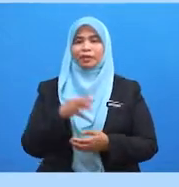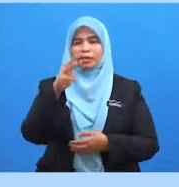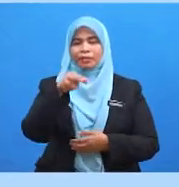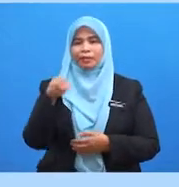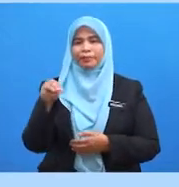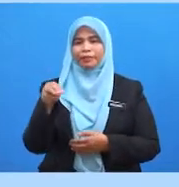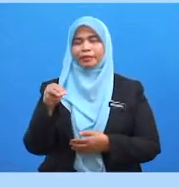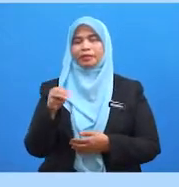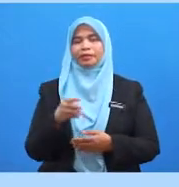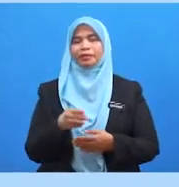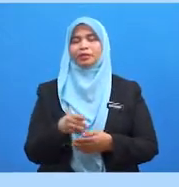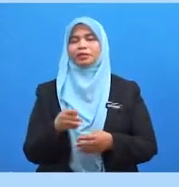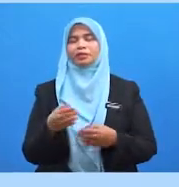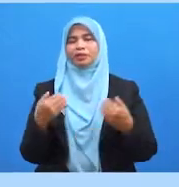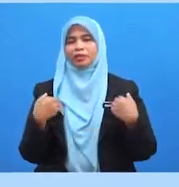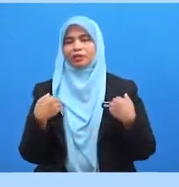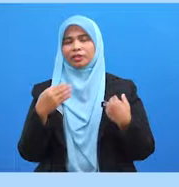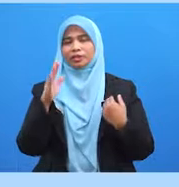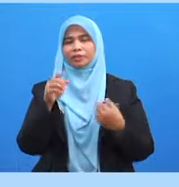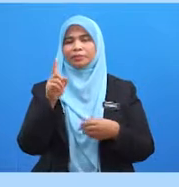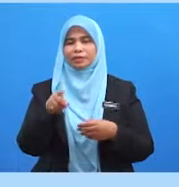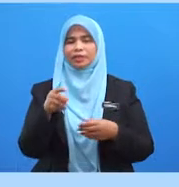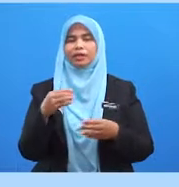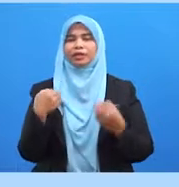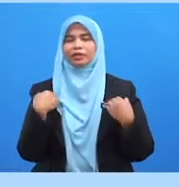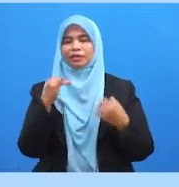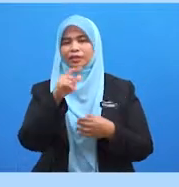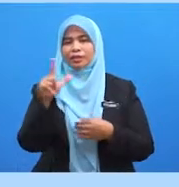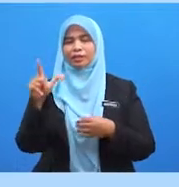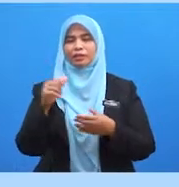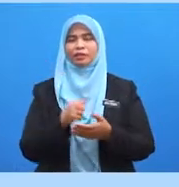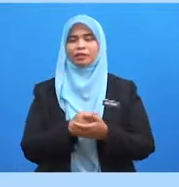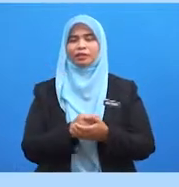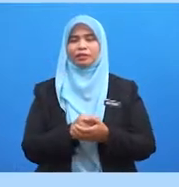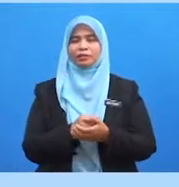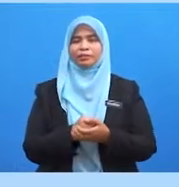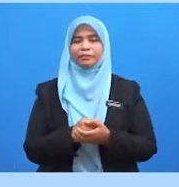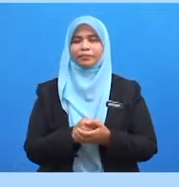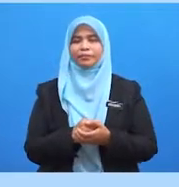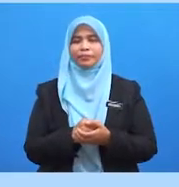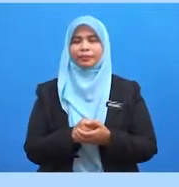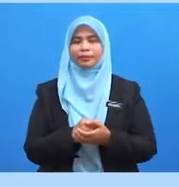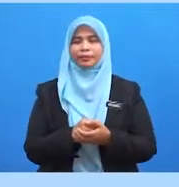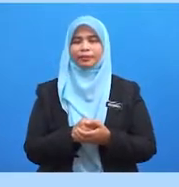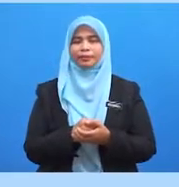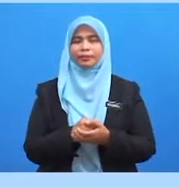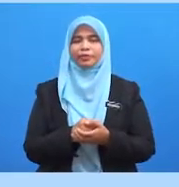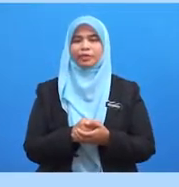Murid-murid, kandungan yang perlu ada dalam rancangan pentadbiran ialah